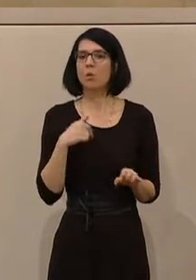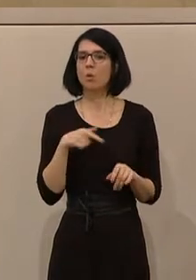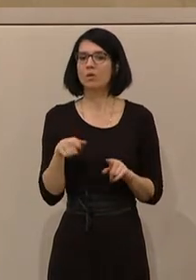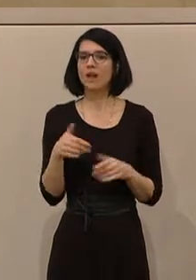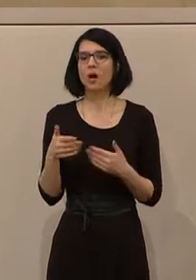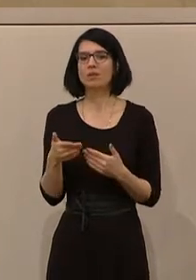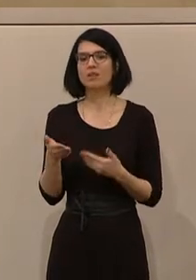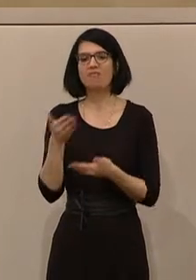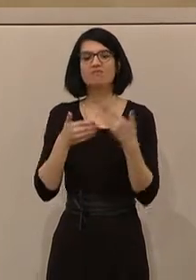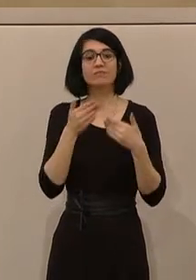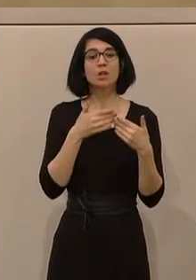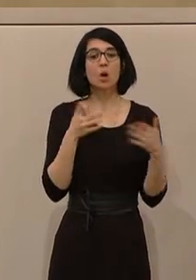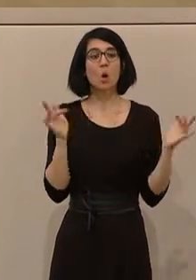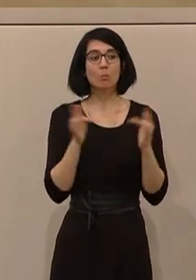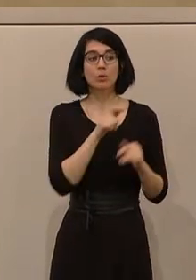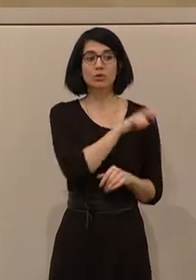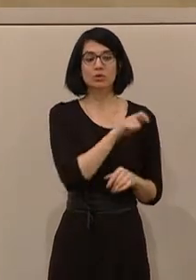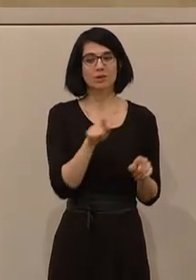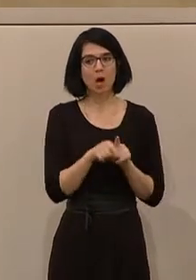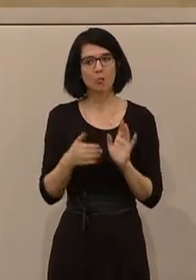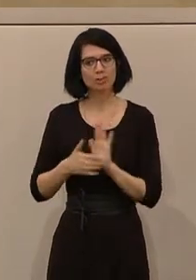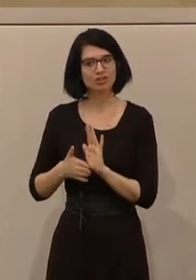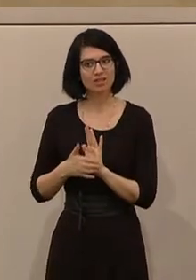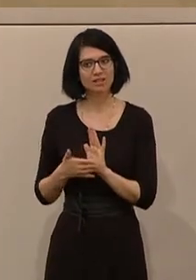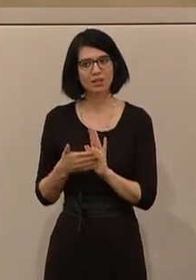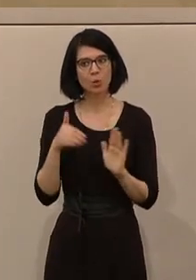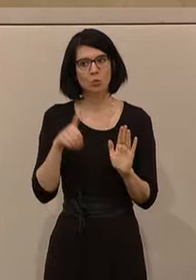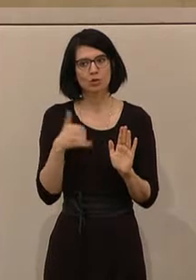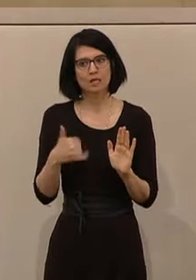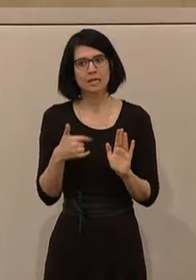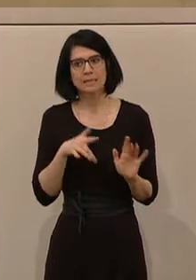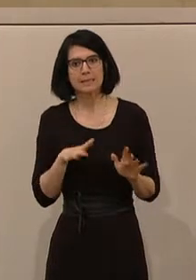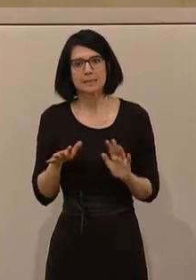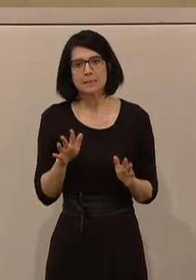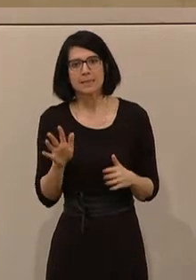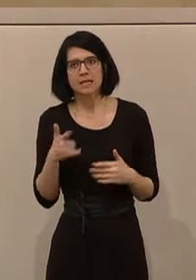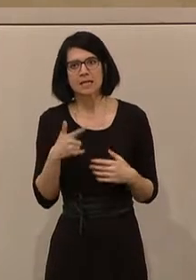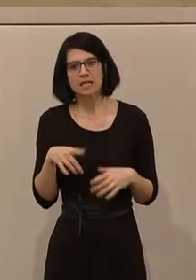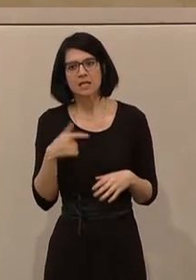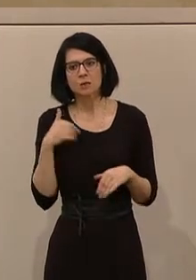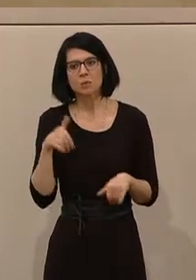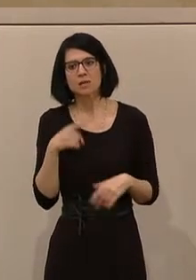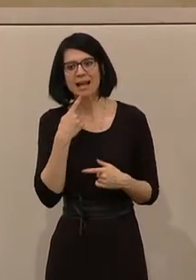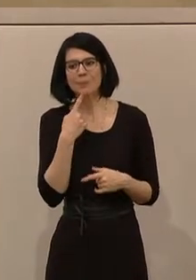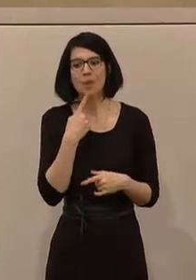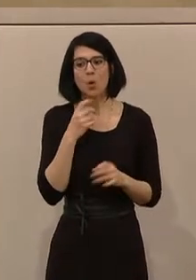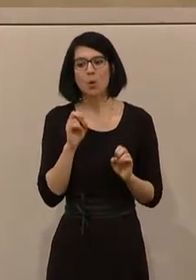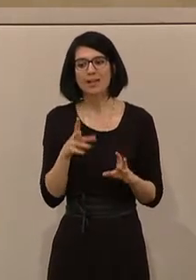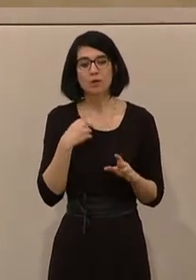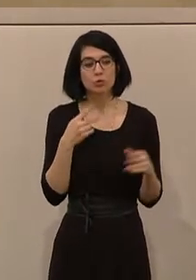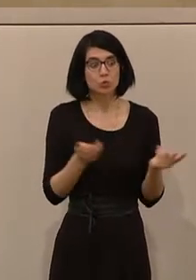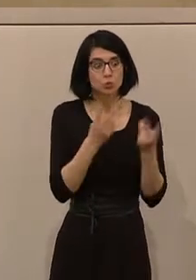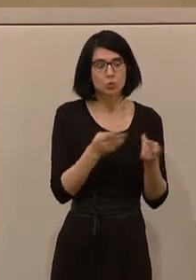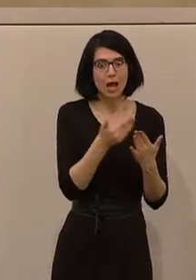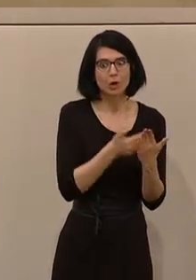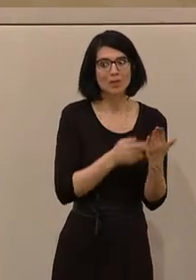Vorredner der Opposition haben das ja bestätigt und müssen jetzt sozusagen irgendwelche Argumente finden, warum das vielleicht doch nicht so toll ist. Ich finde,